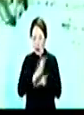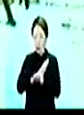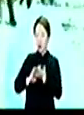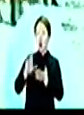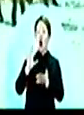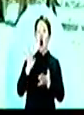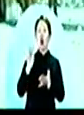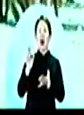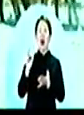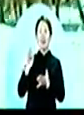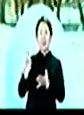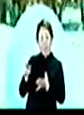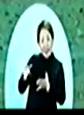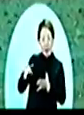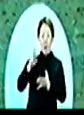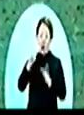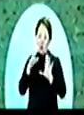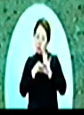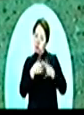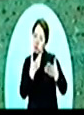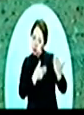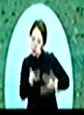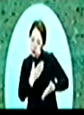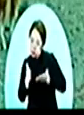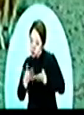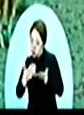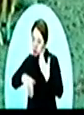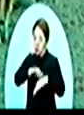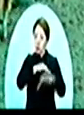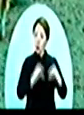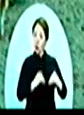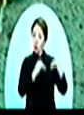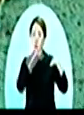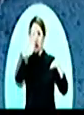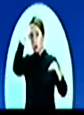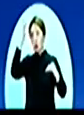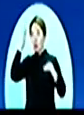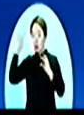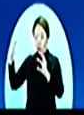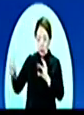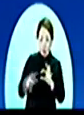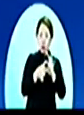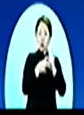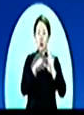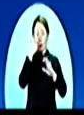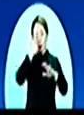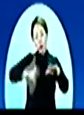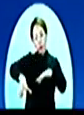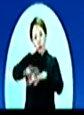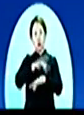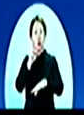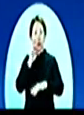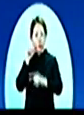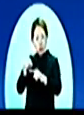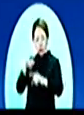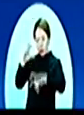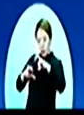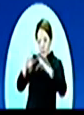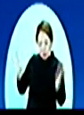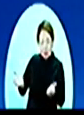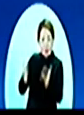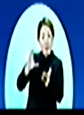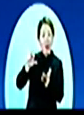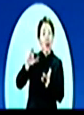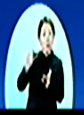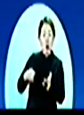гаралтай хүнсний бүтээгдэхүүнийг экспортын чиг баримжаатай хөгжүүлэх төрийн бодлогын хүрээнд Монгол Улсын хүнсний боловсруулах салбар 2019